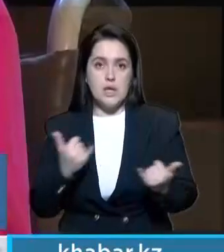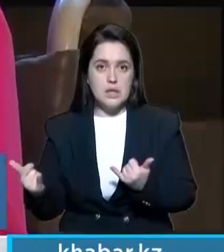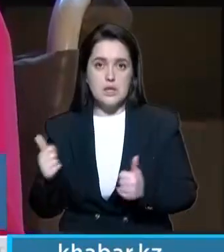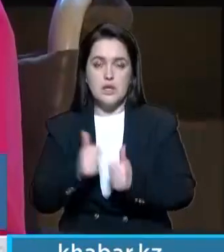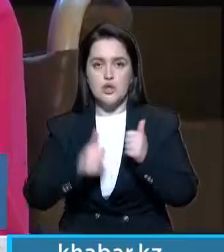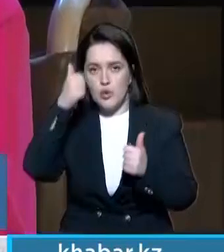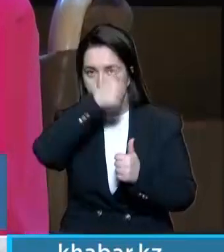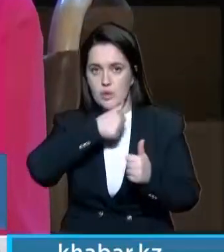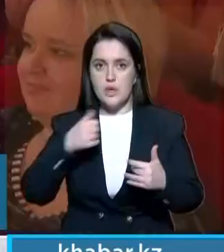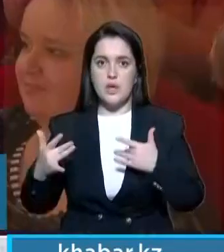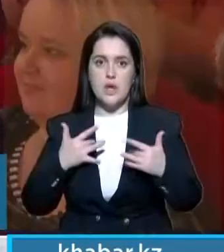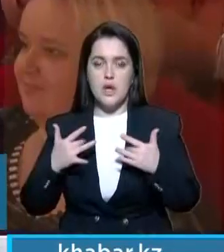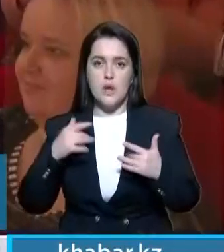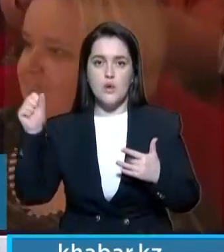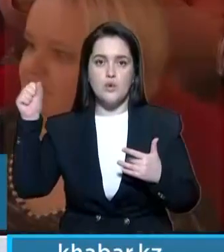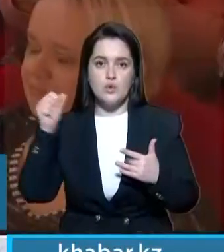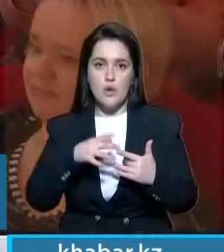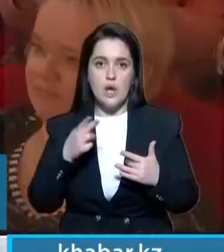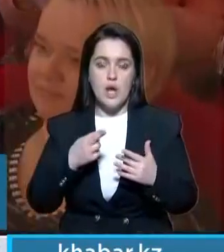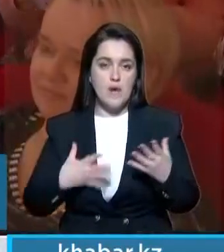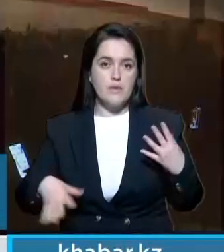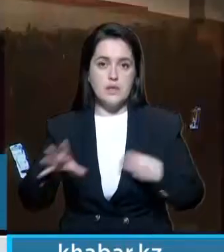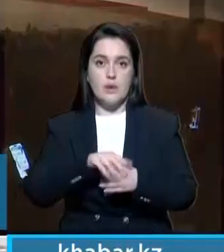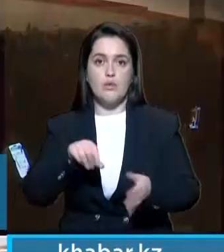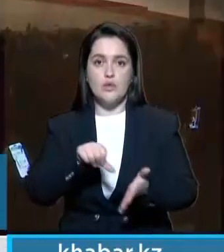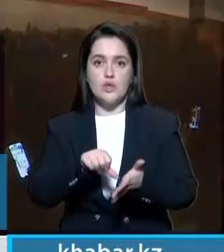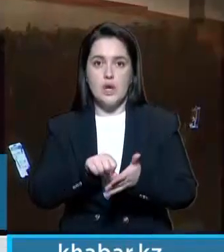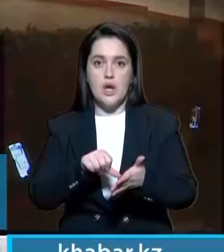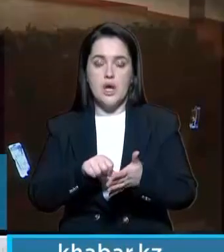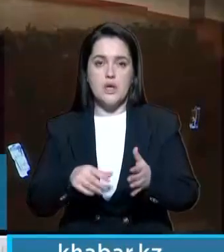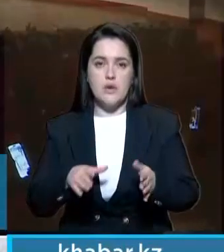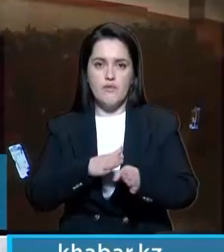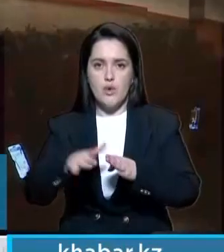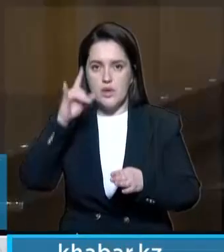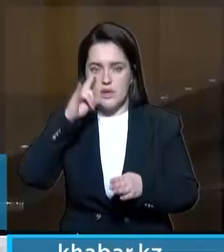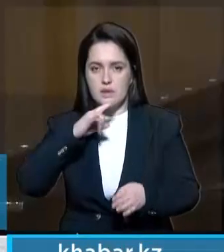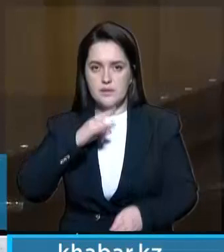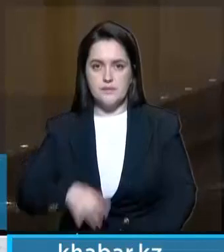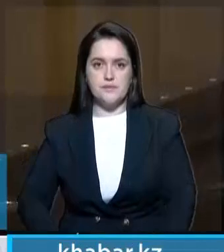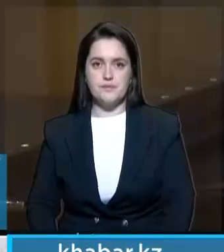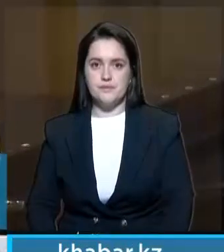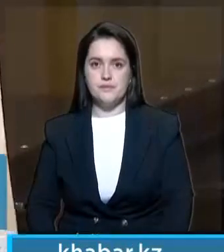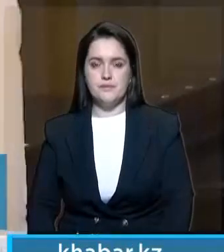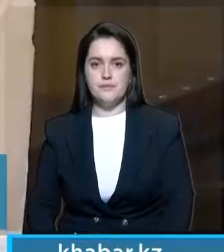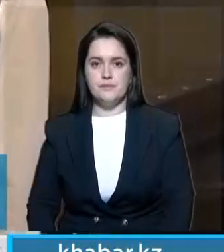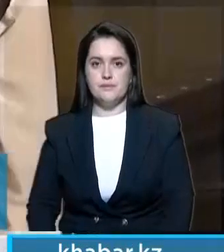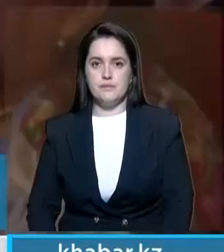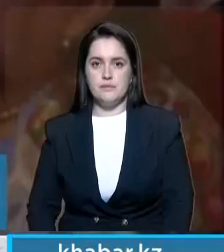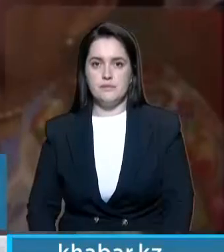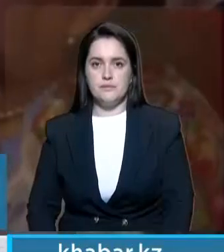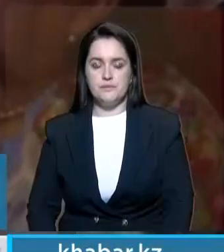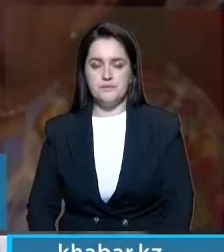ежегодный благотворительный концерт «Солнце светит для всех». В нем приняли участие ребята со всего Казахстана.